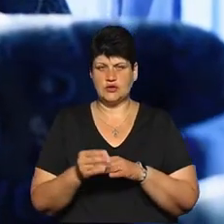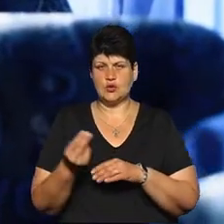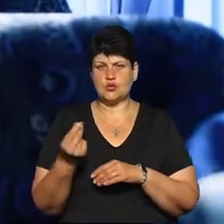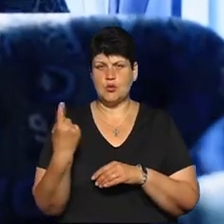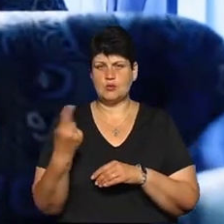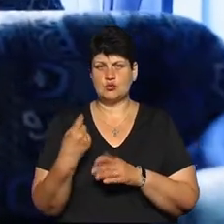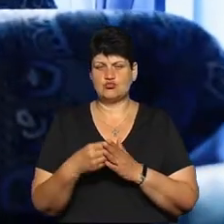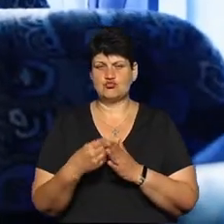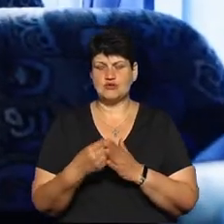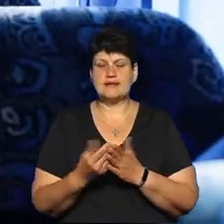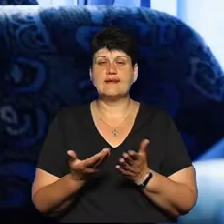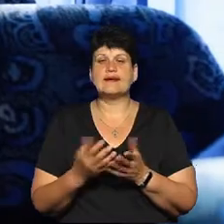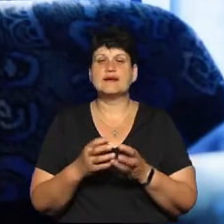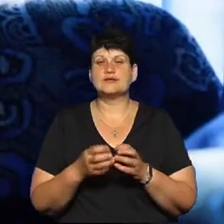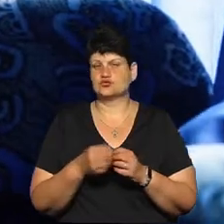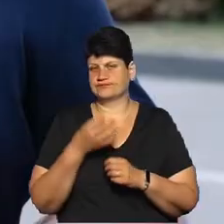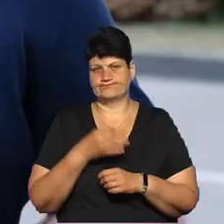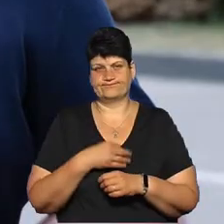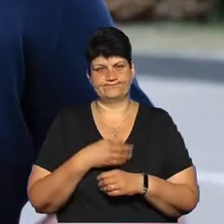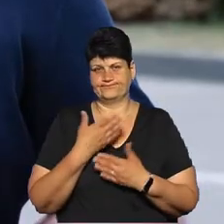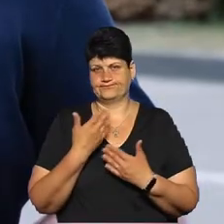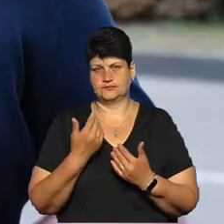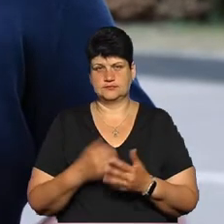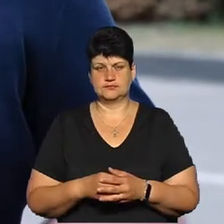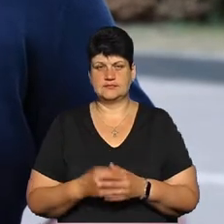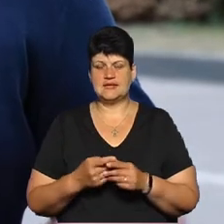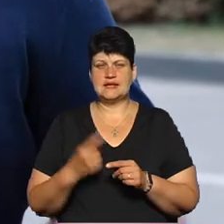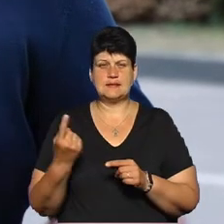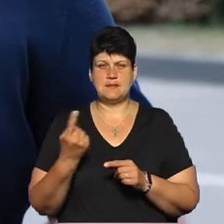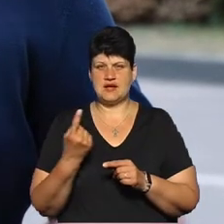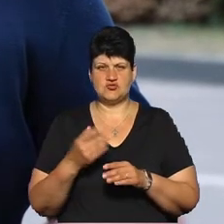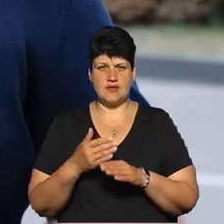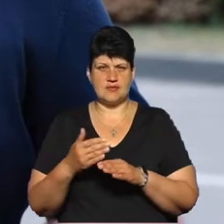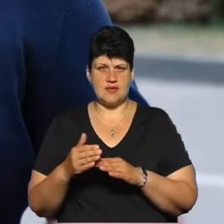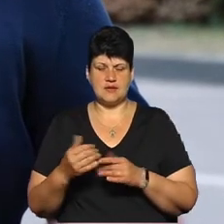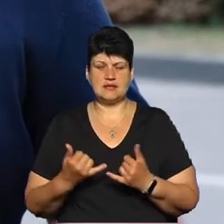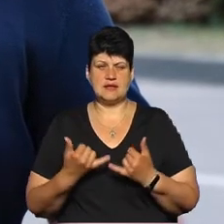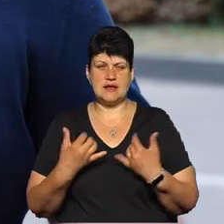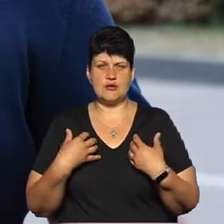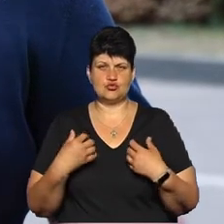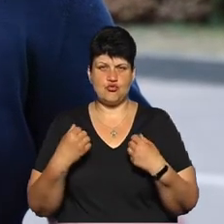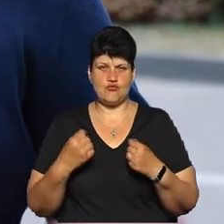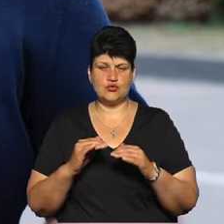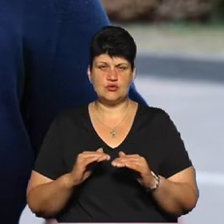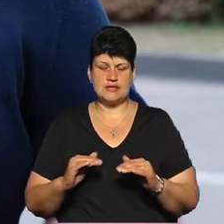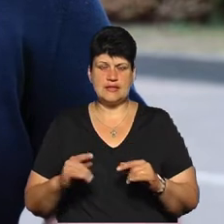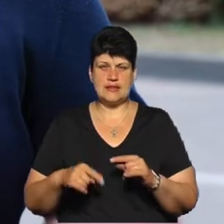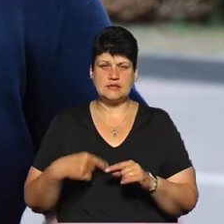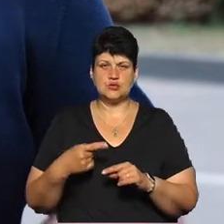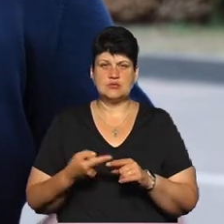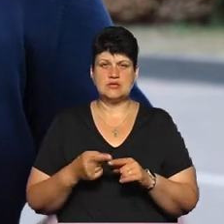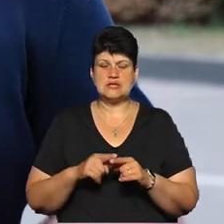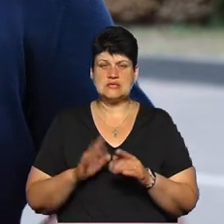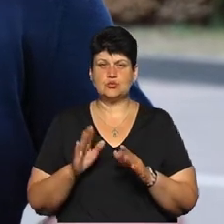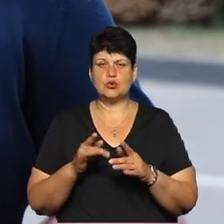бюджету. Яка це сума, не повідомляють. Це тільки перший етап для оздоровлення дітей. Наступний етап – це буде